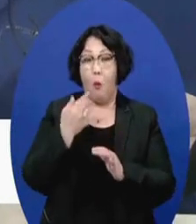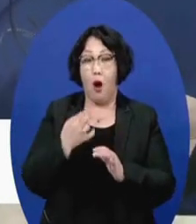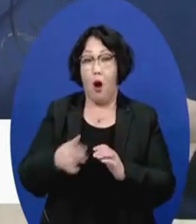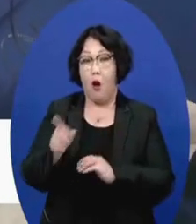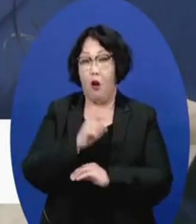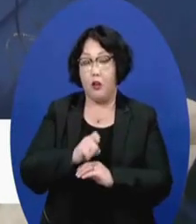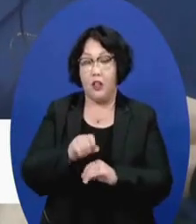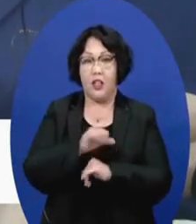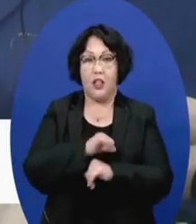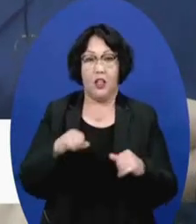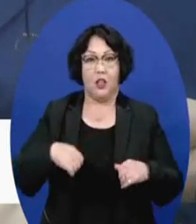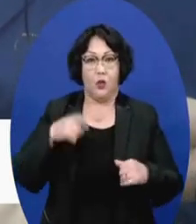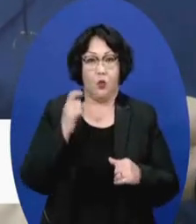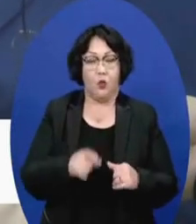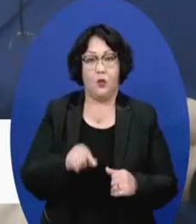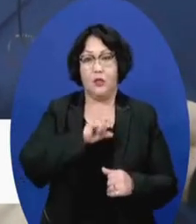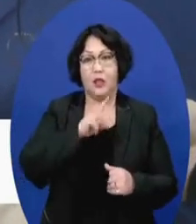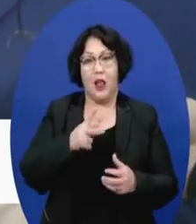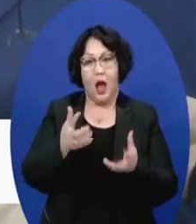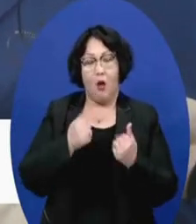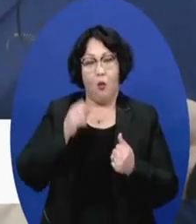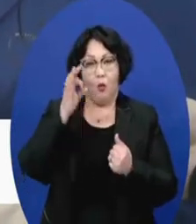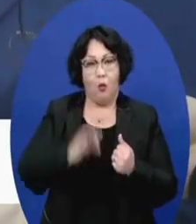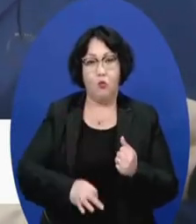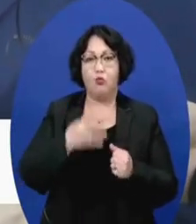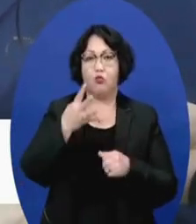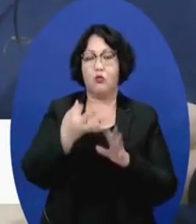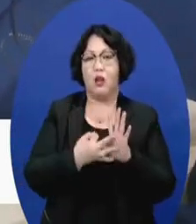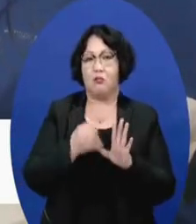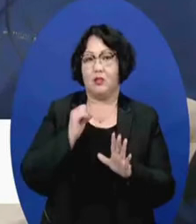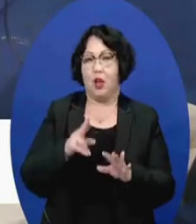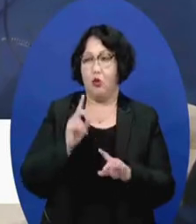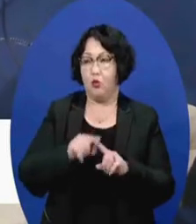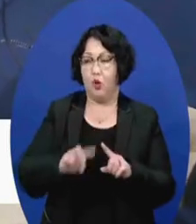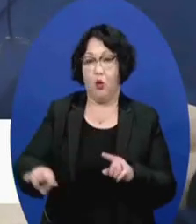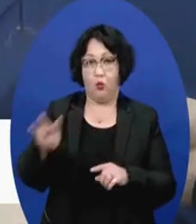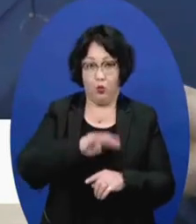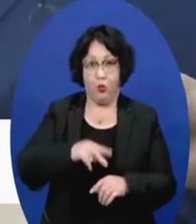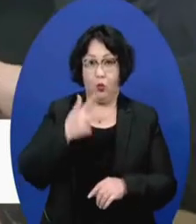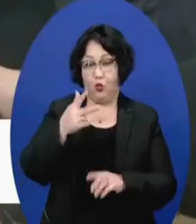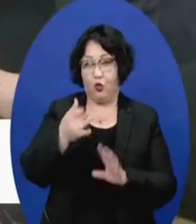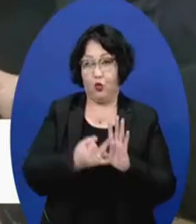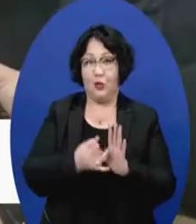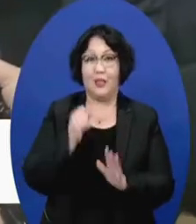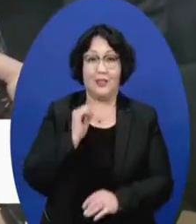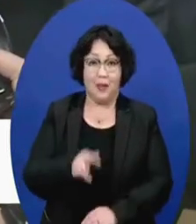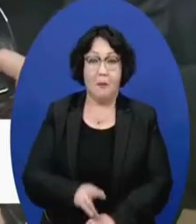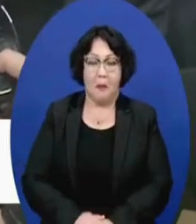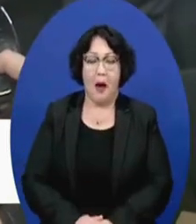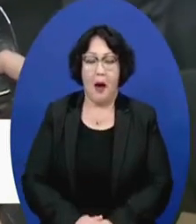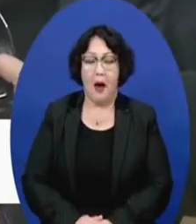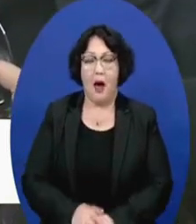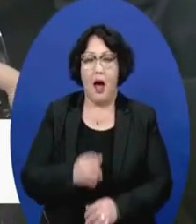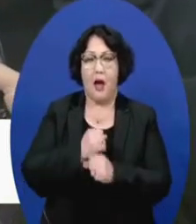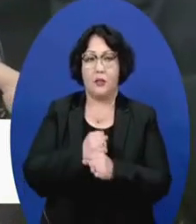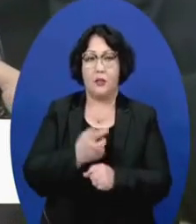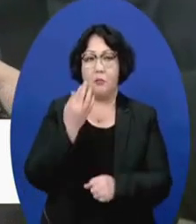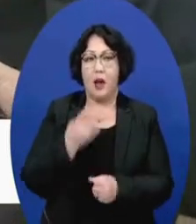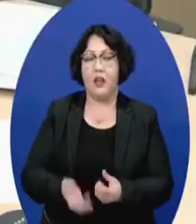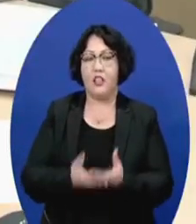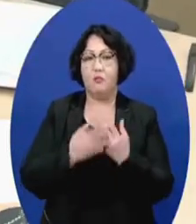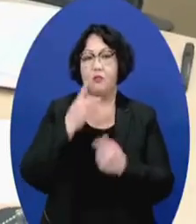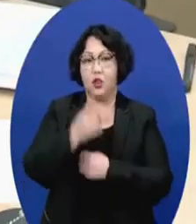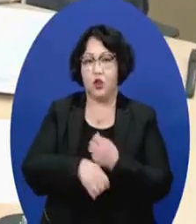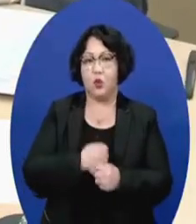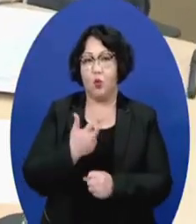нэг иргэн үний зээлдэгчийн дунджаар бол 48 сая төгрөг, орон нутгад бол 37 сая төгрөг байж байна. Ажлын байрыг дэмжсэн